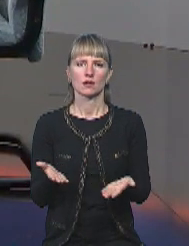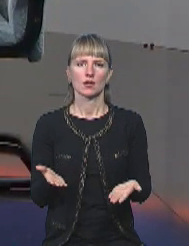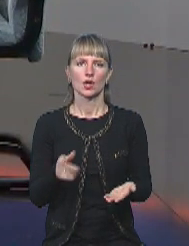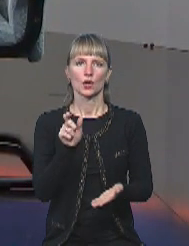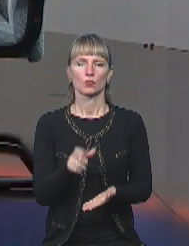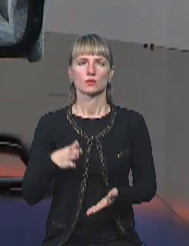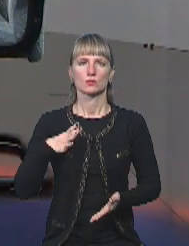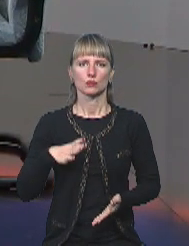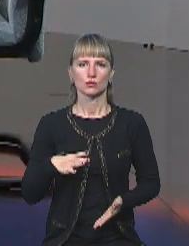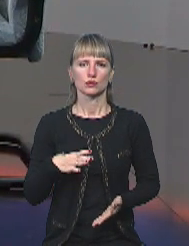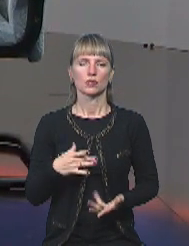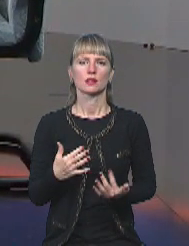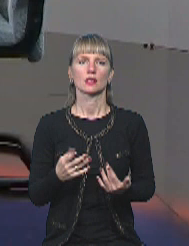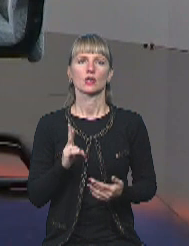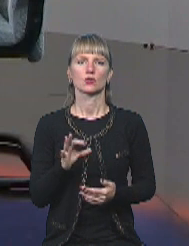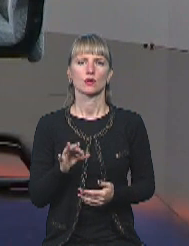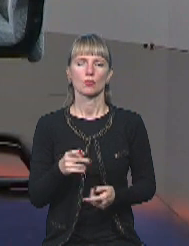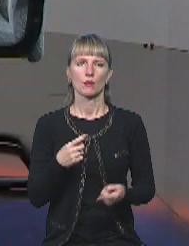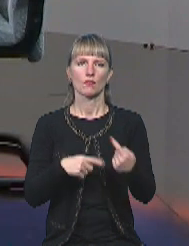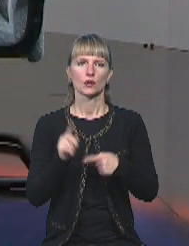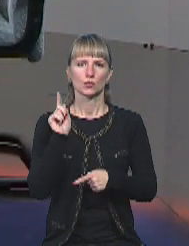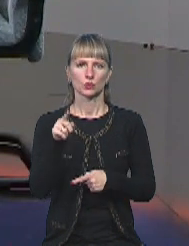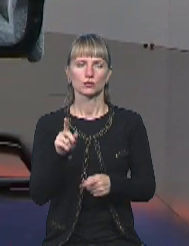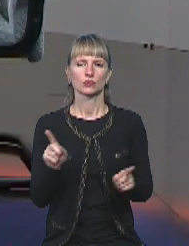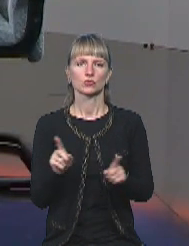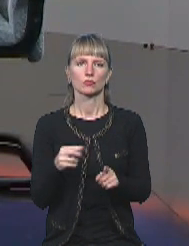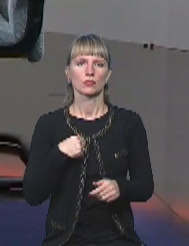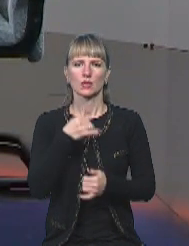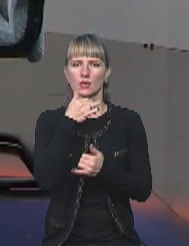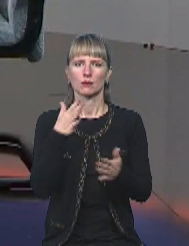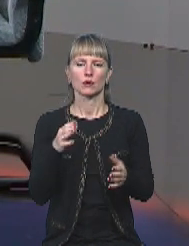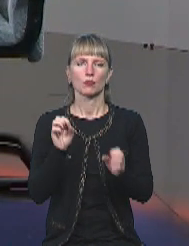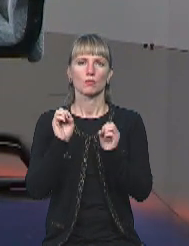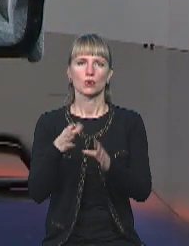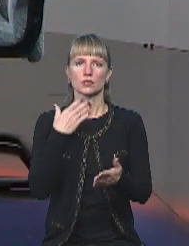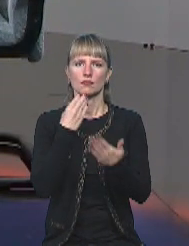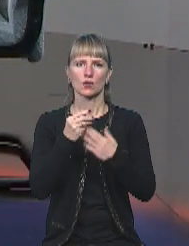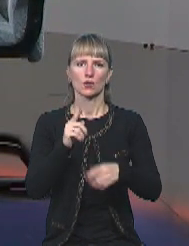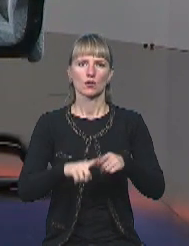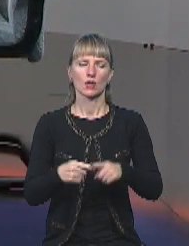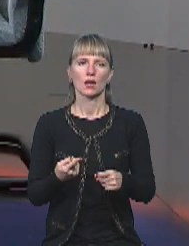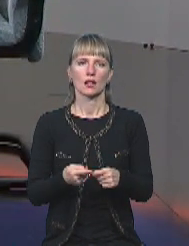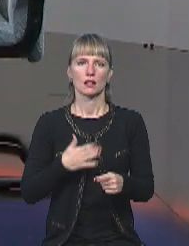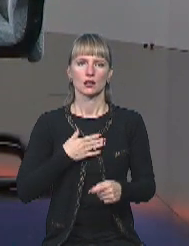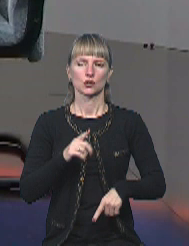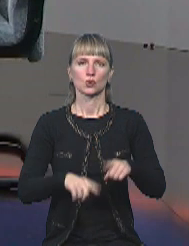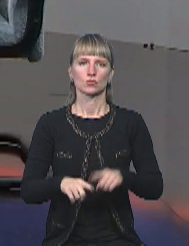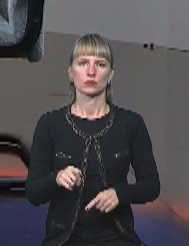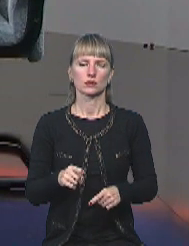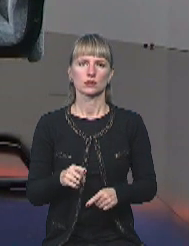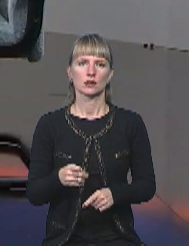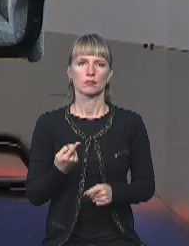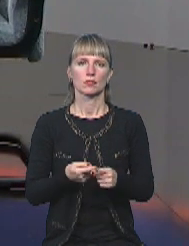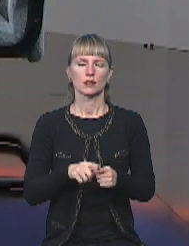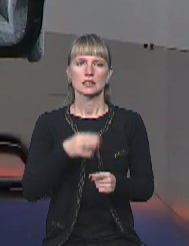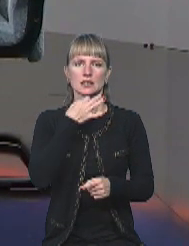транспортувати, і люди змушені дехто повертатися туди для того, щоб, ми ж не можемо бросити своїх родичів, це наші родичі. Тому